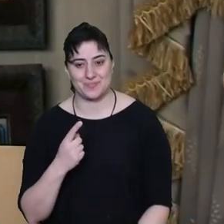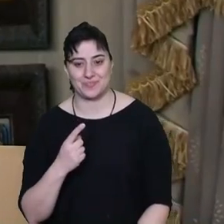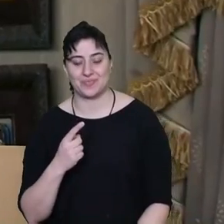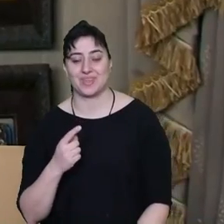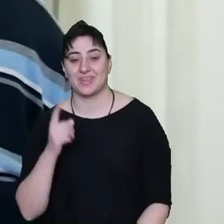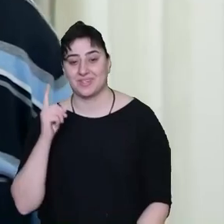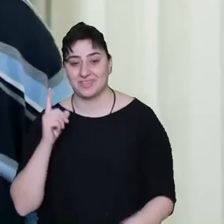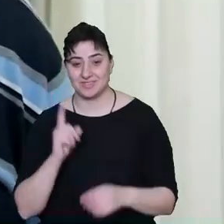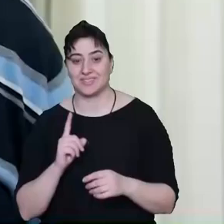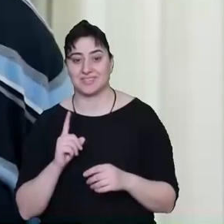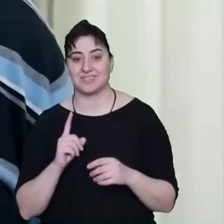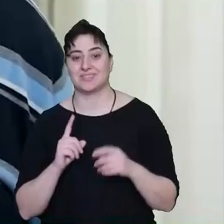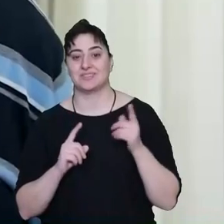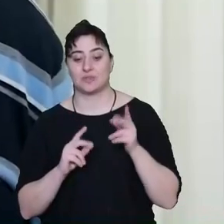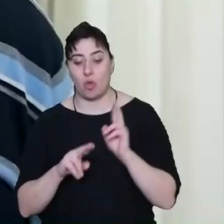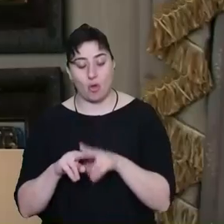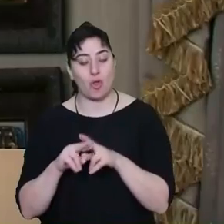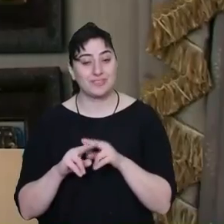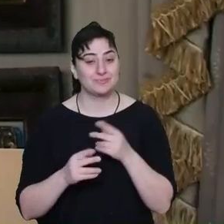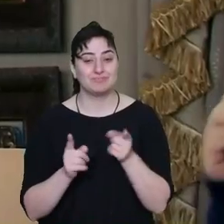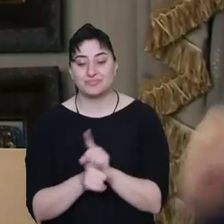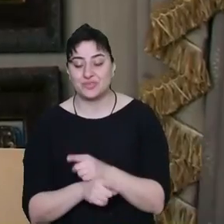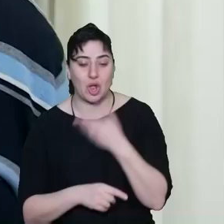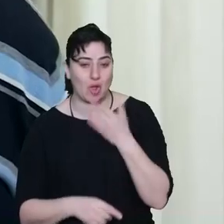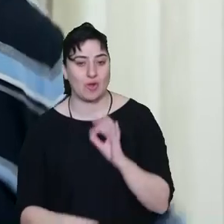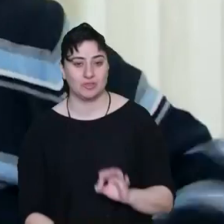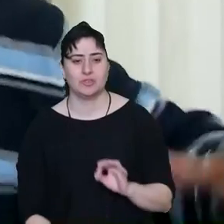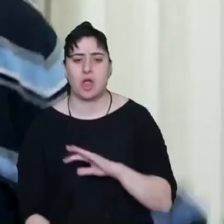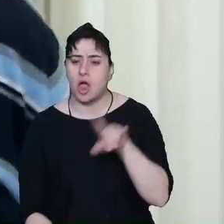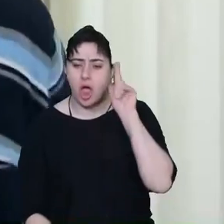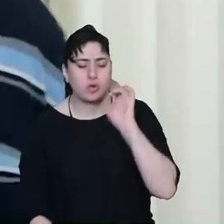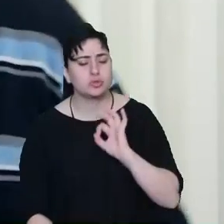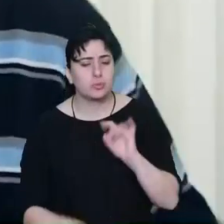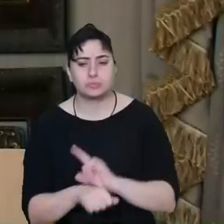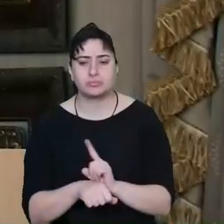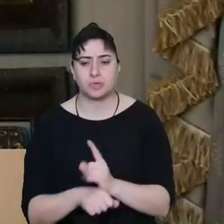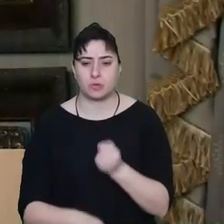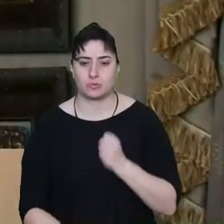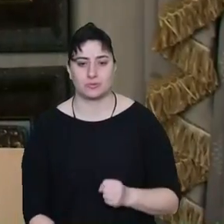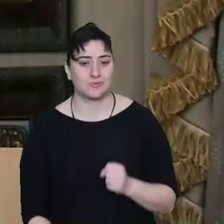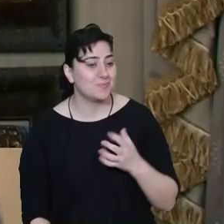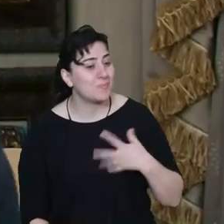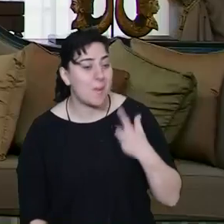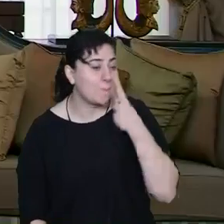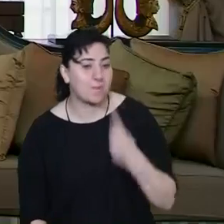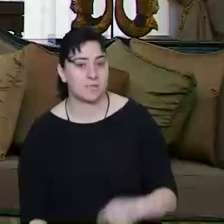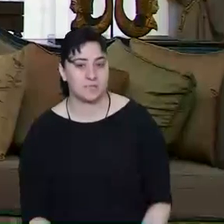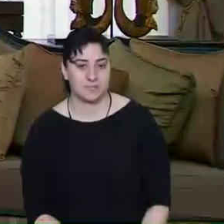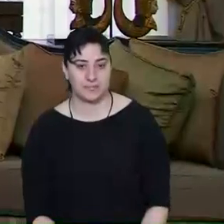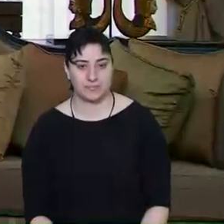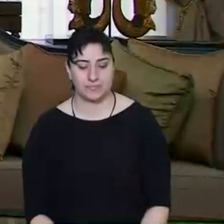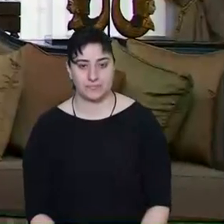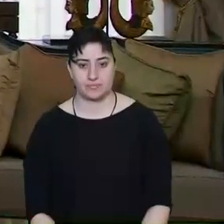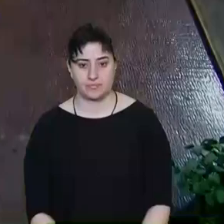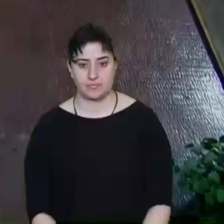Şimdi danazor kayınço demeye öğreteceğim biliyor musun? Kuş o kadar akıllı ki her şeyi kapıyor ya. Hadi ya, çok merak ettim. Mehmet